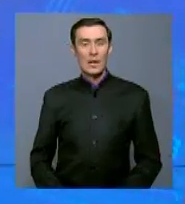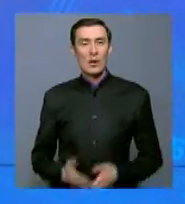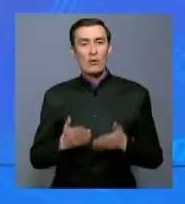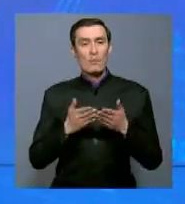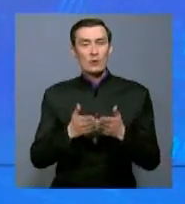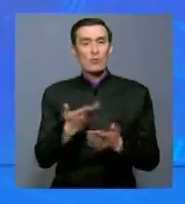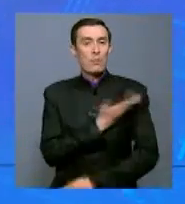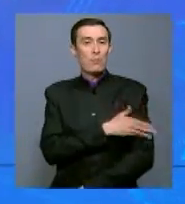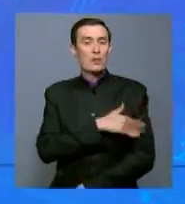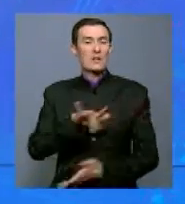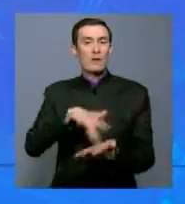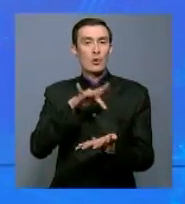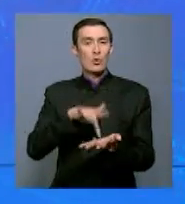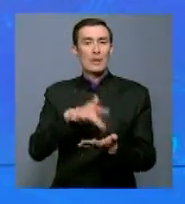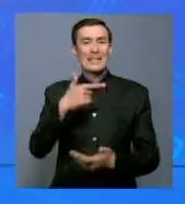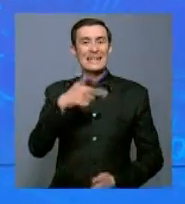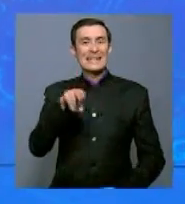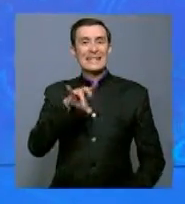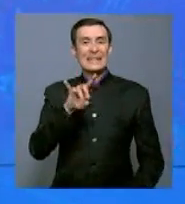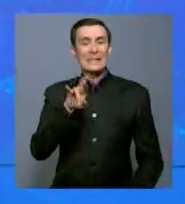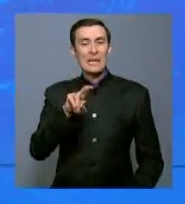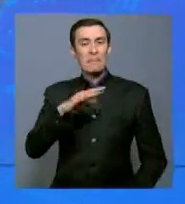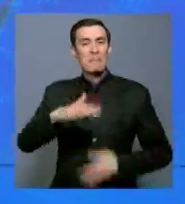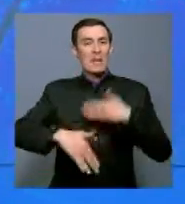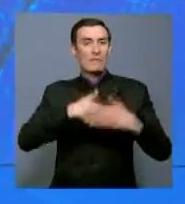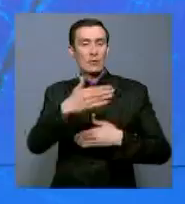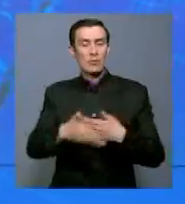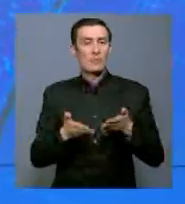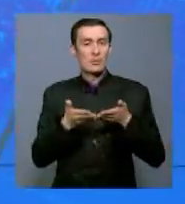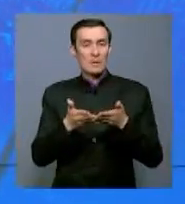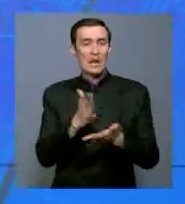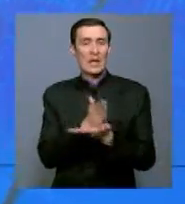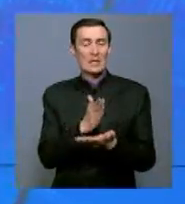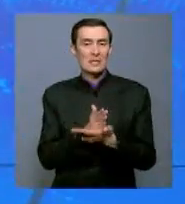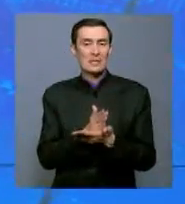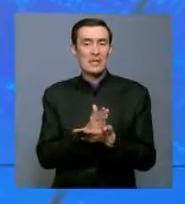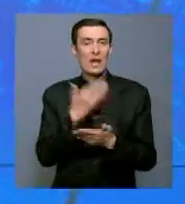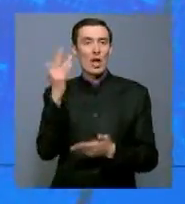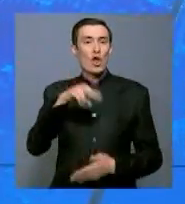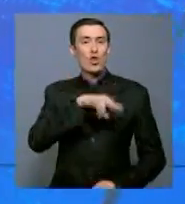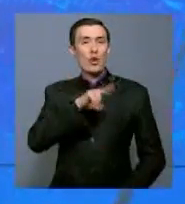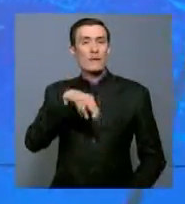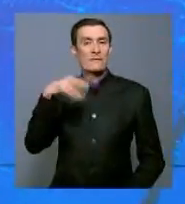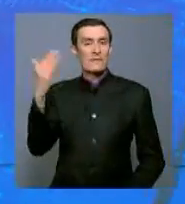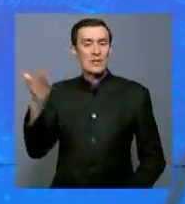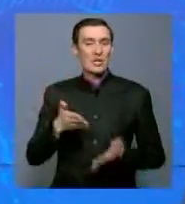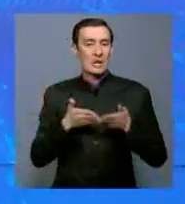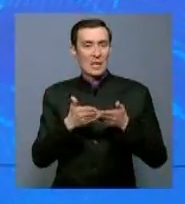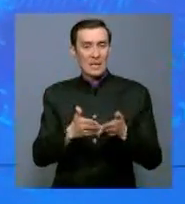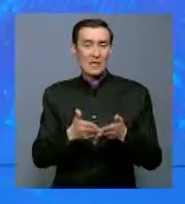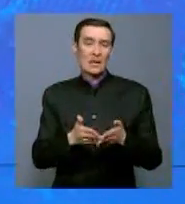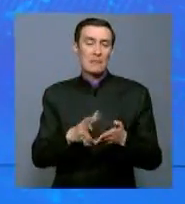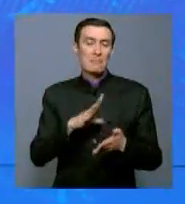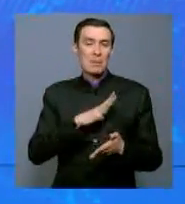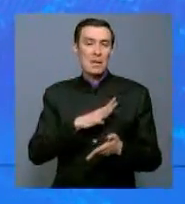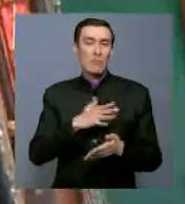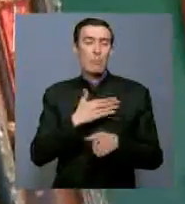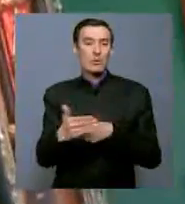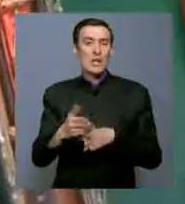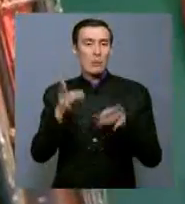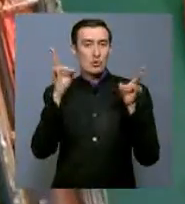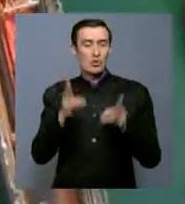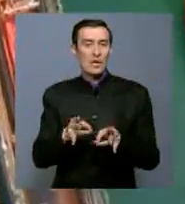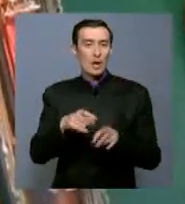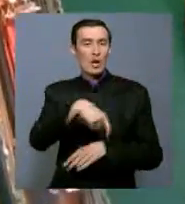В порту польского города Гдыня перевернулся плавучий док, в котором находился норвежский танкер. По данным местных СМИ, это произошло после